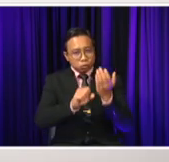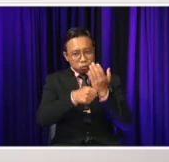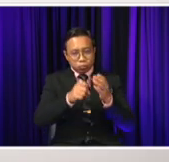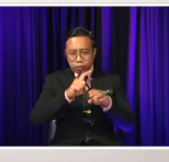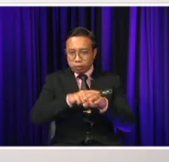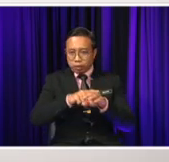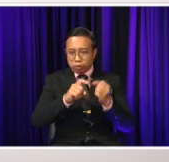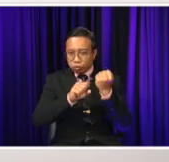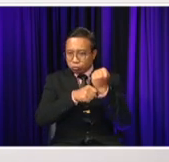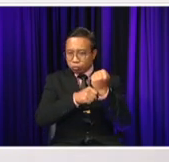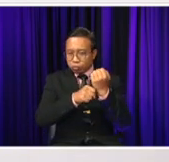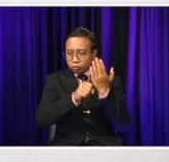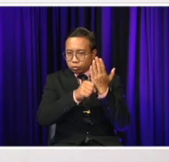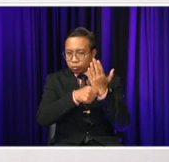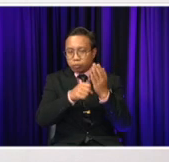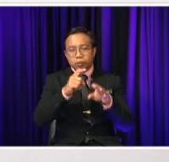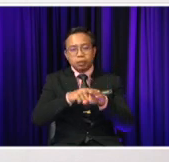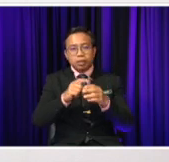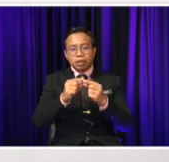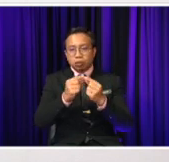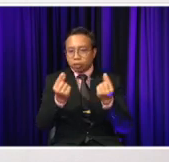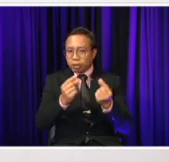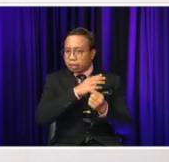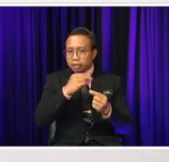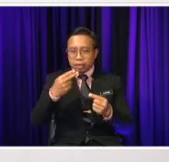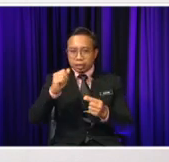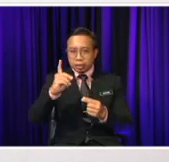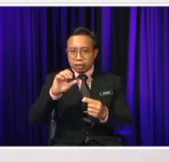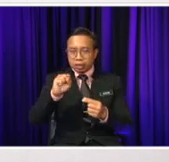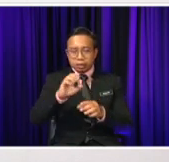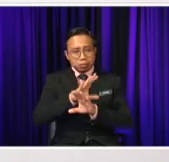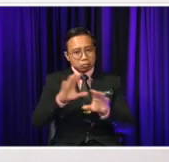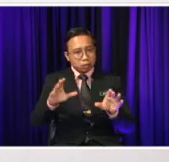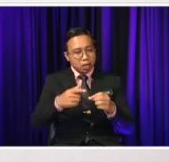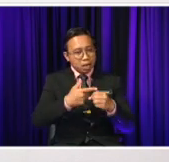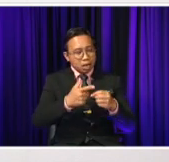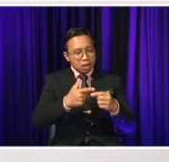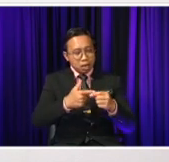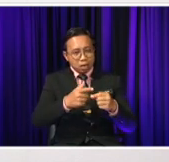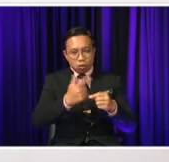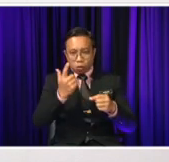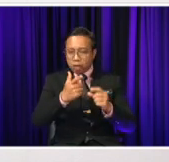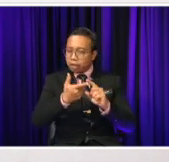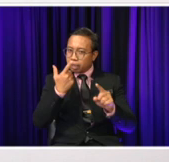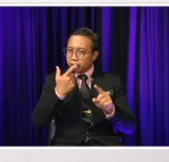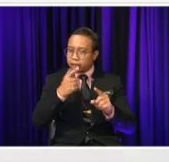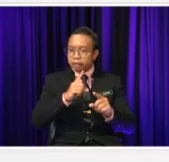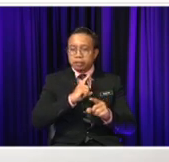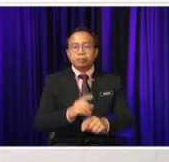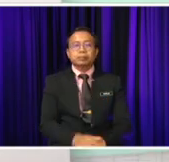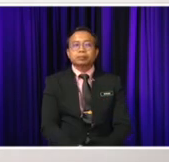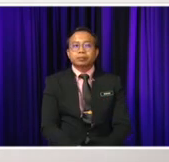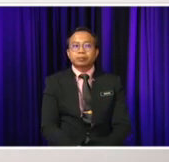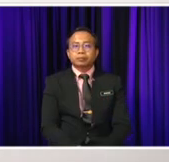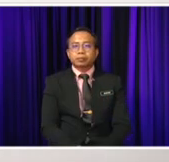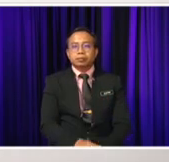Alquran dan Hadis yaitu isi supaya tidak tersasar daripada seharian Islam itu Hurairah betul oke